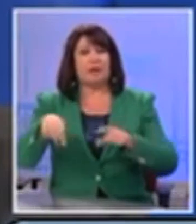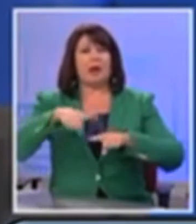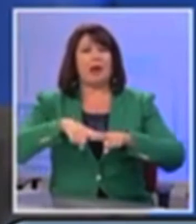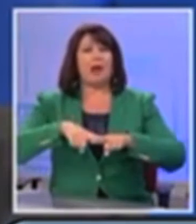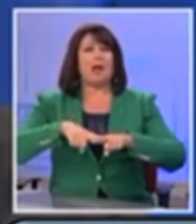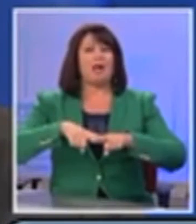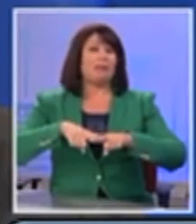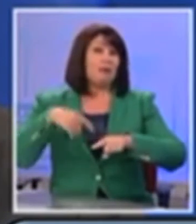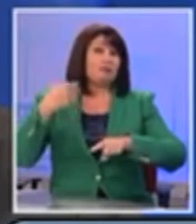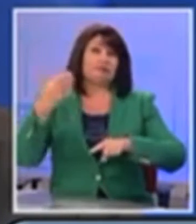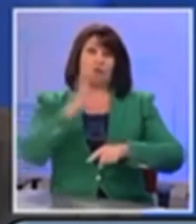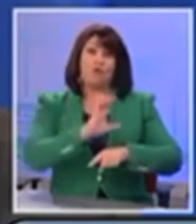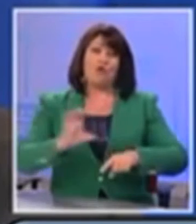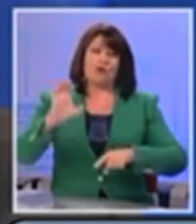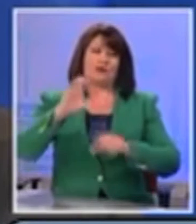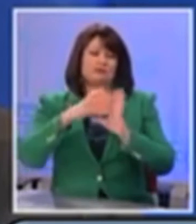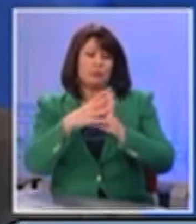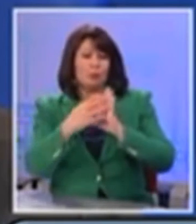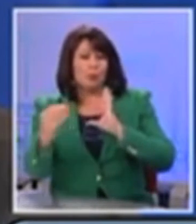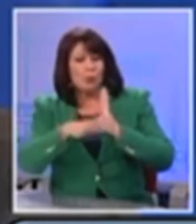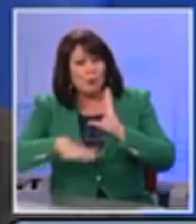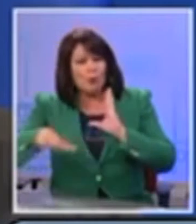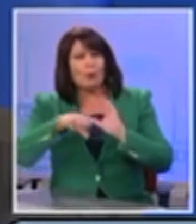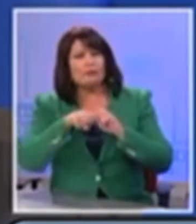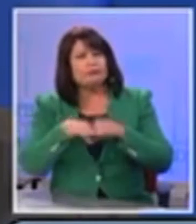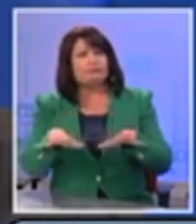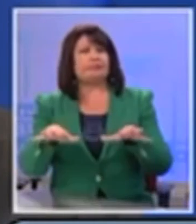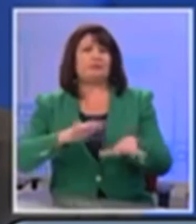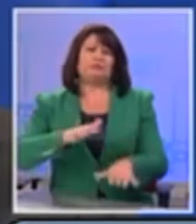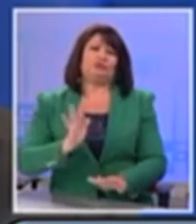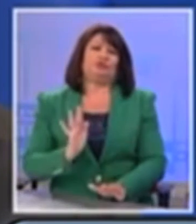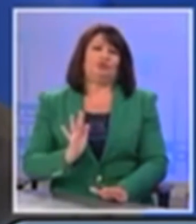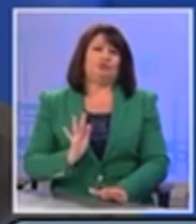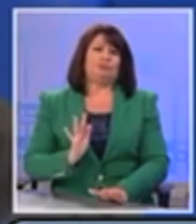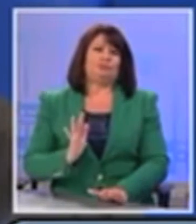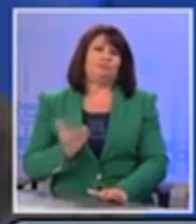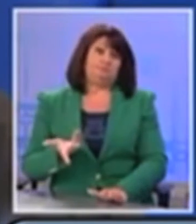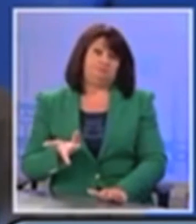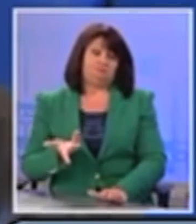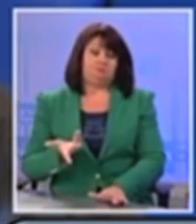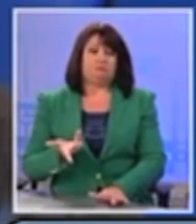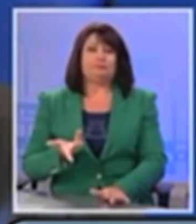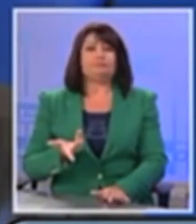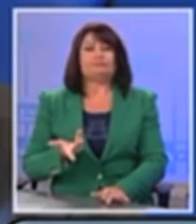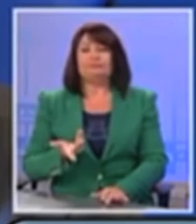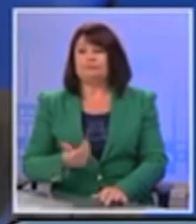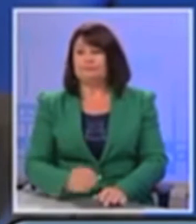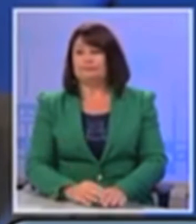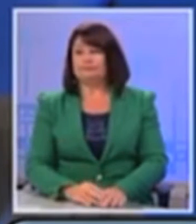plans d'ajustement structurel par leurs créanciers. Je termine donc par ce